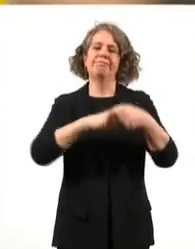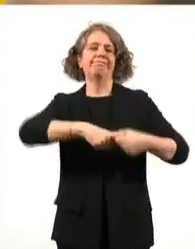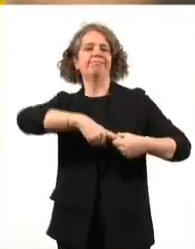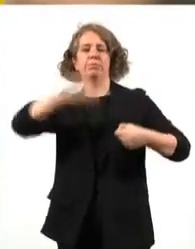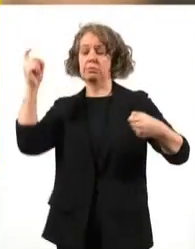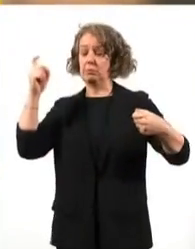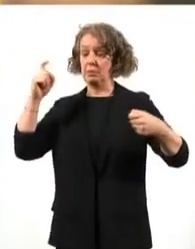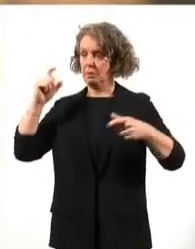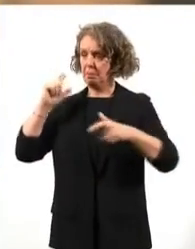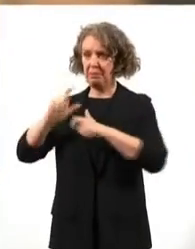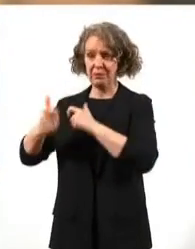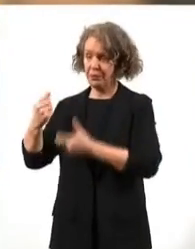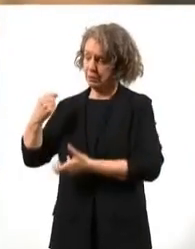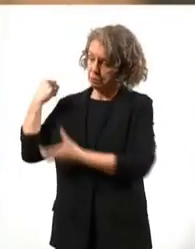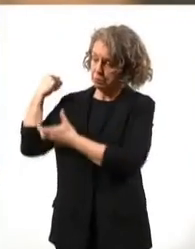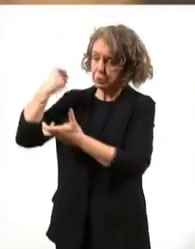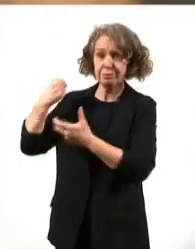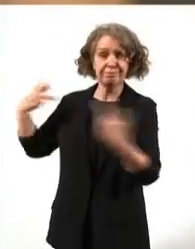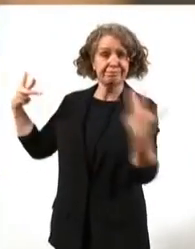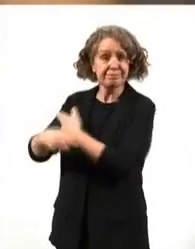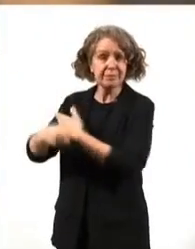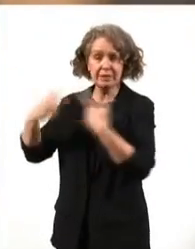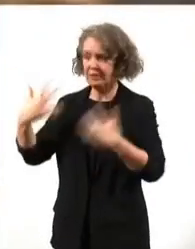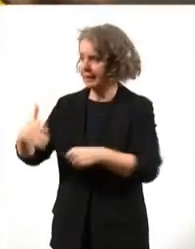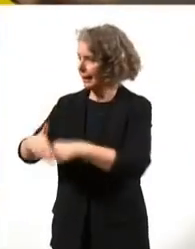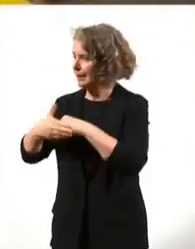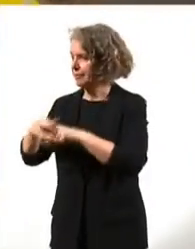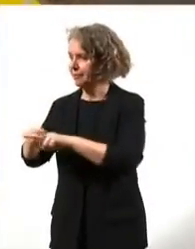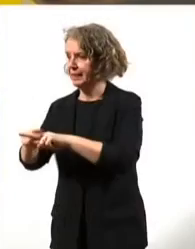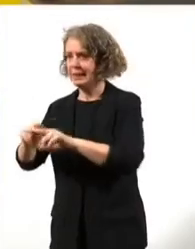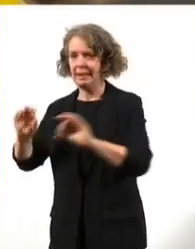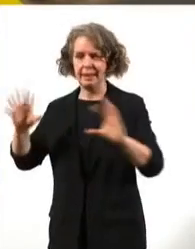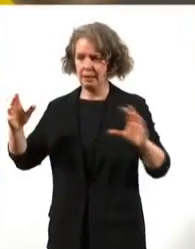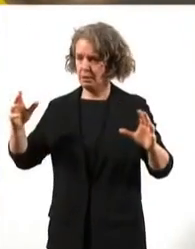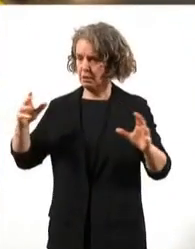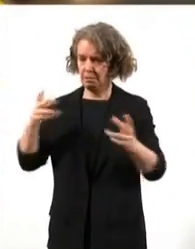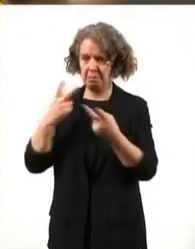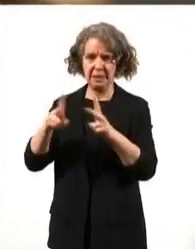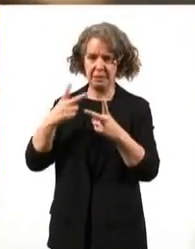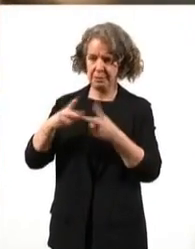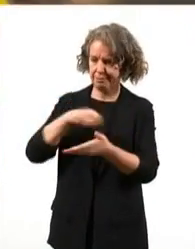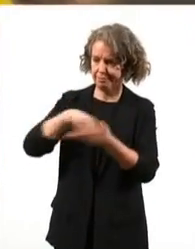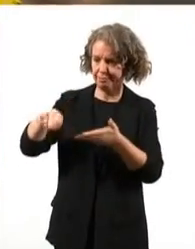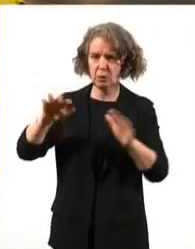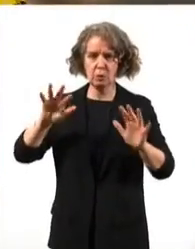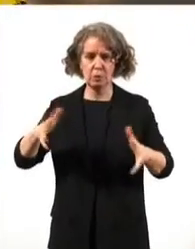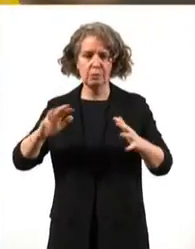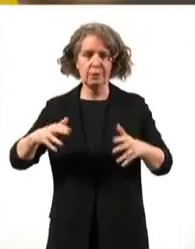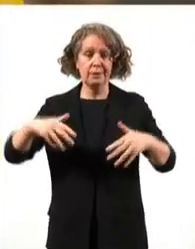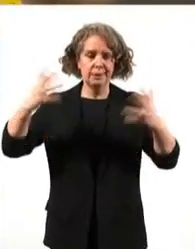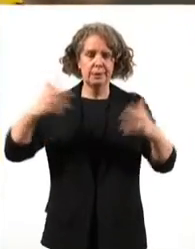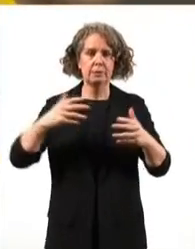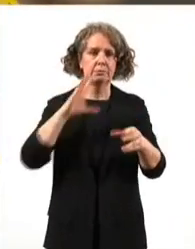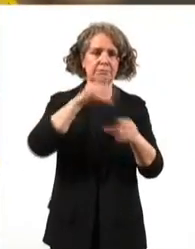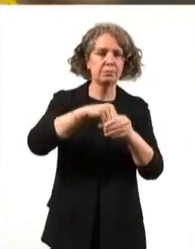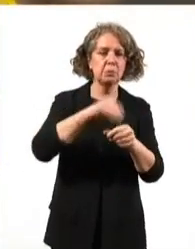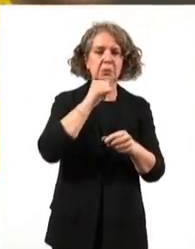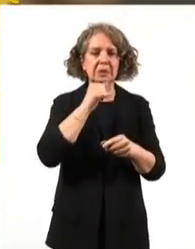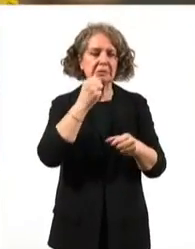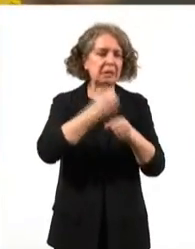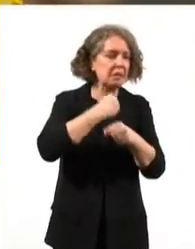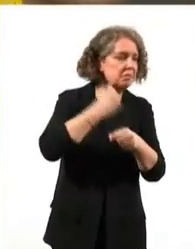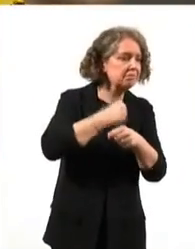sans bourse, sans aide. Et j'ai dû financer mon permis, donc je me suis mis à faire des petits boulots pour financer tout ça.